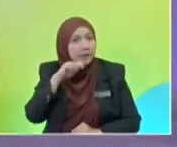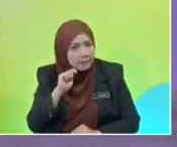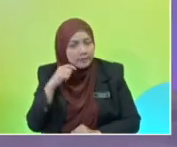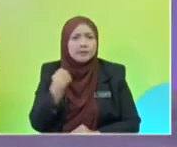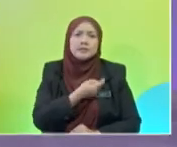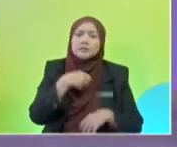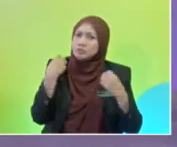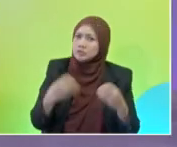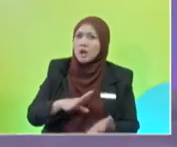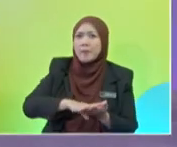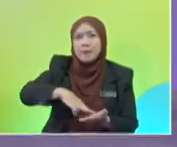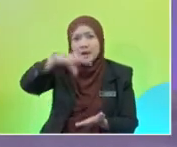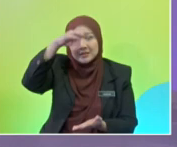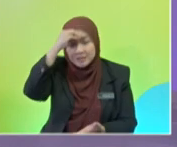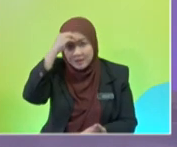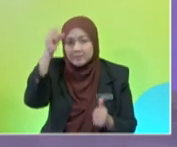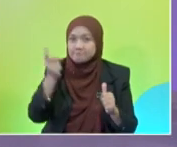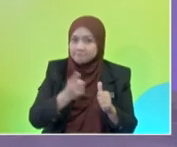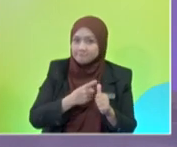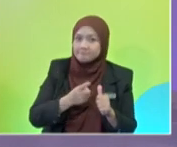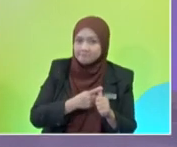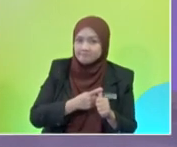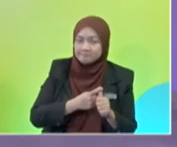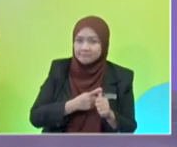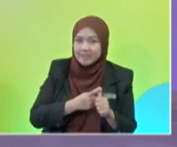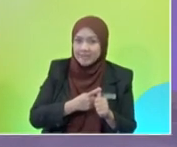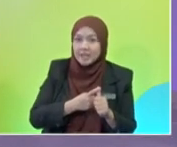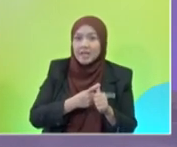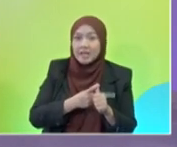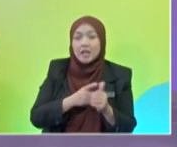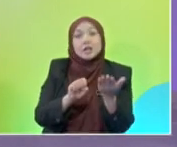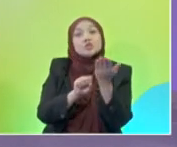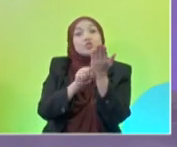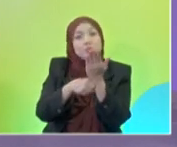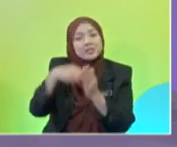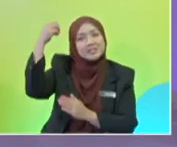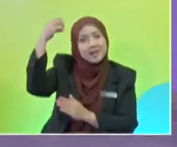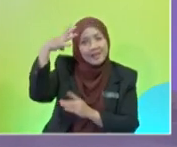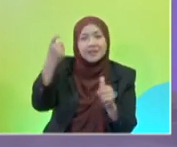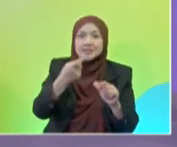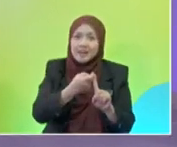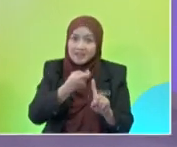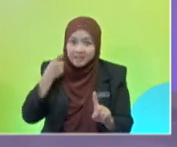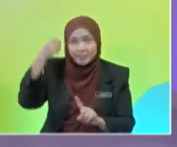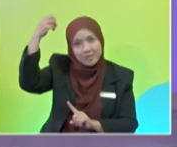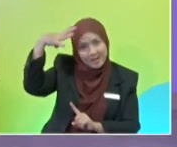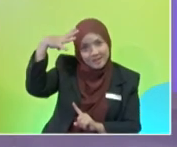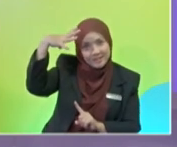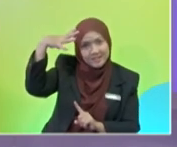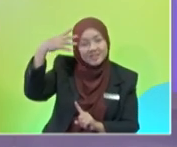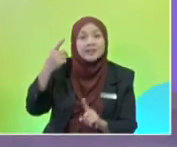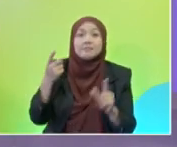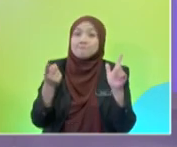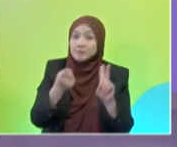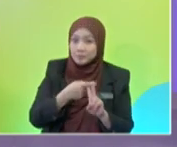cahaya yaitu yang pertama daripada matahari itu sendiri Iya sampai semuanya jadi yang kedua cahaya daripada lampu